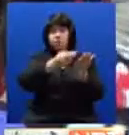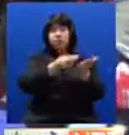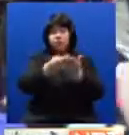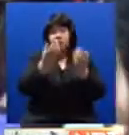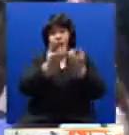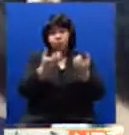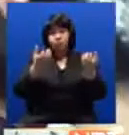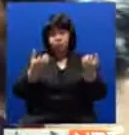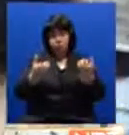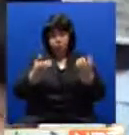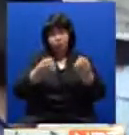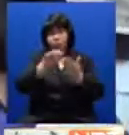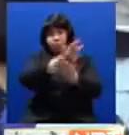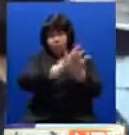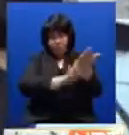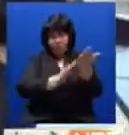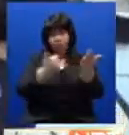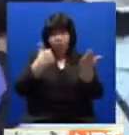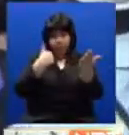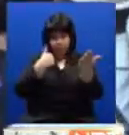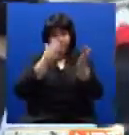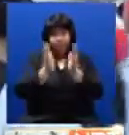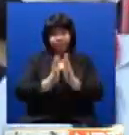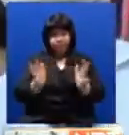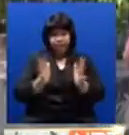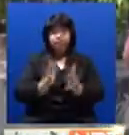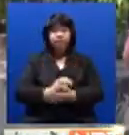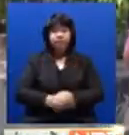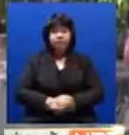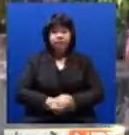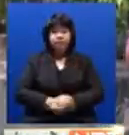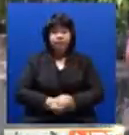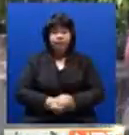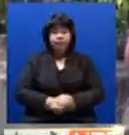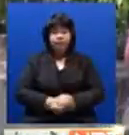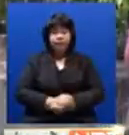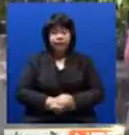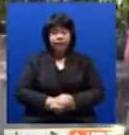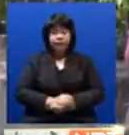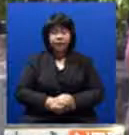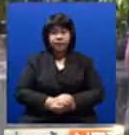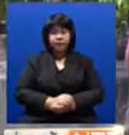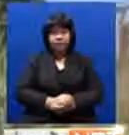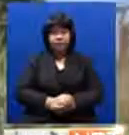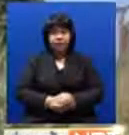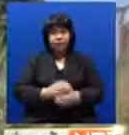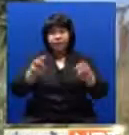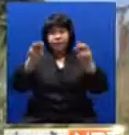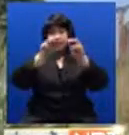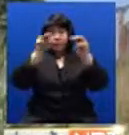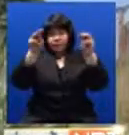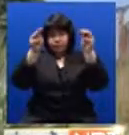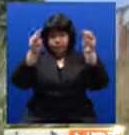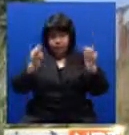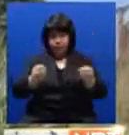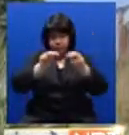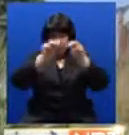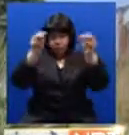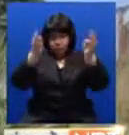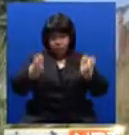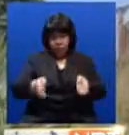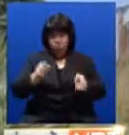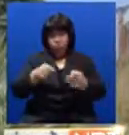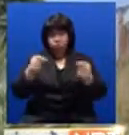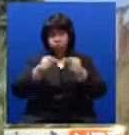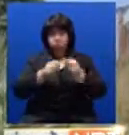ในตลาดฝั่งไทยอย่างคอครัเชนเดยวกันส่นที่บริเวณพพิตภัณ์สิวรินทร หรือพพิตภั์ดายโนส